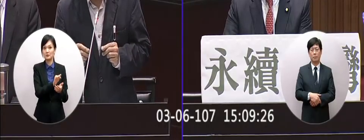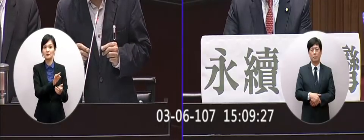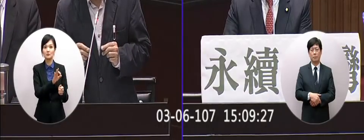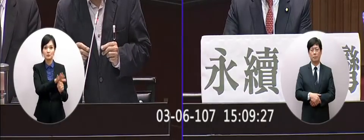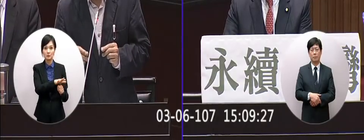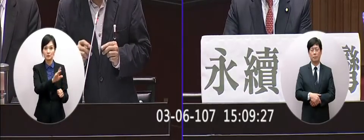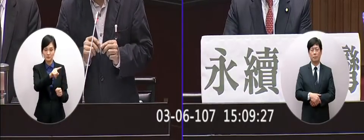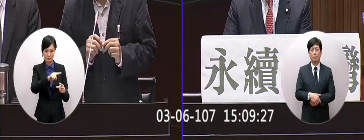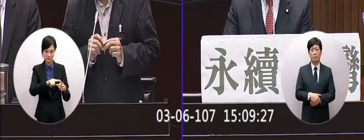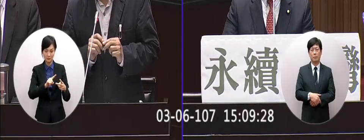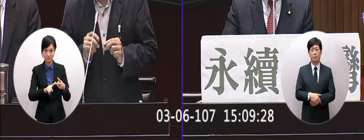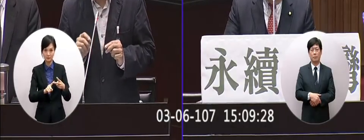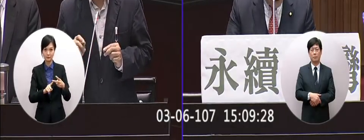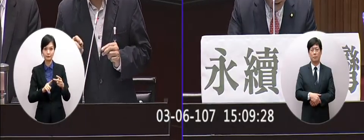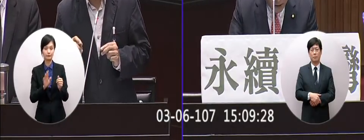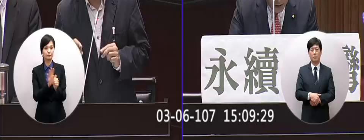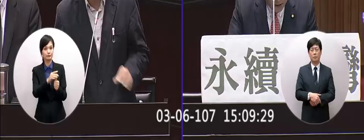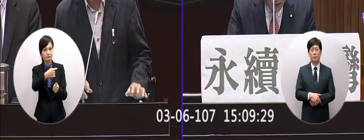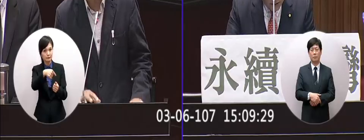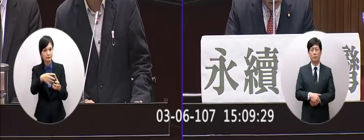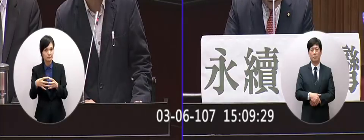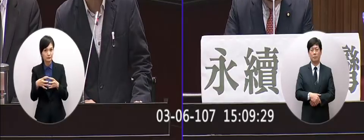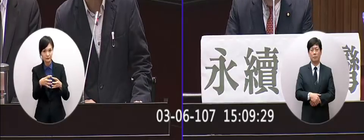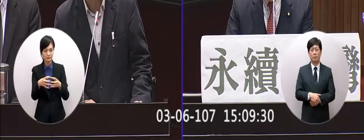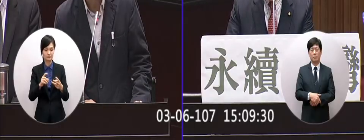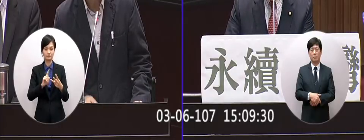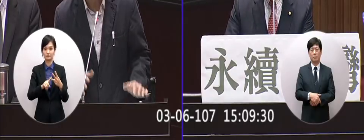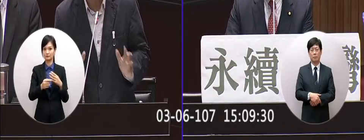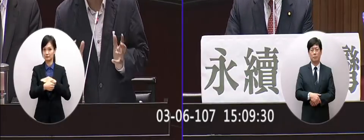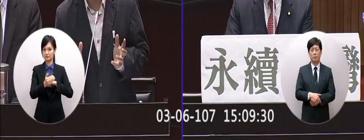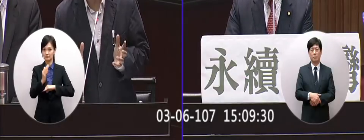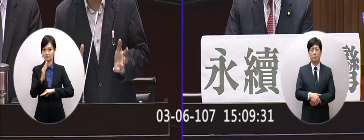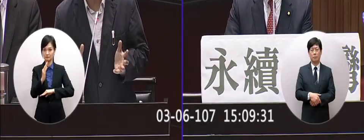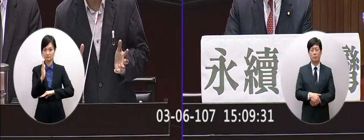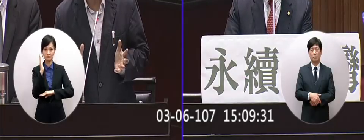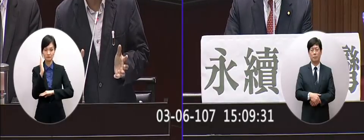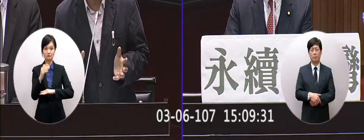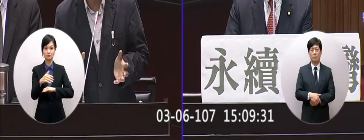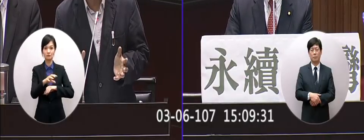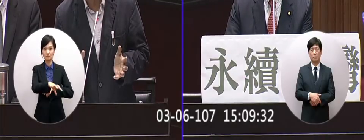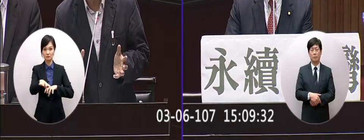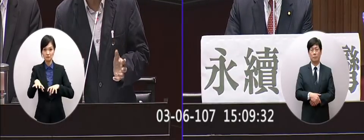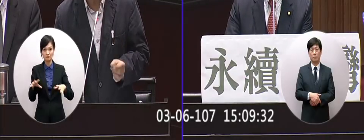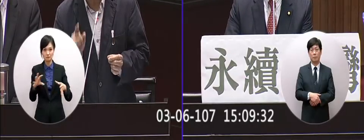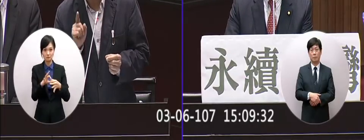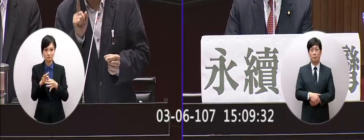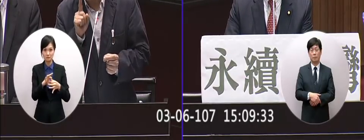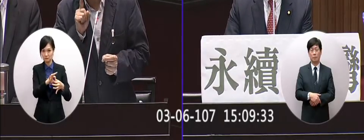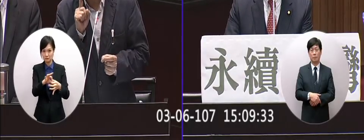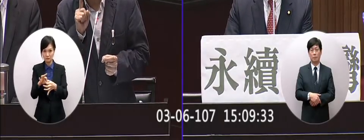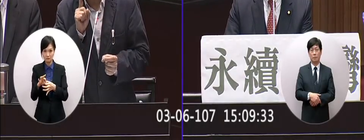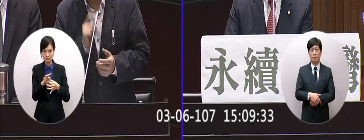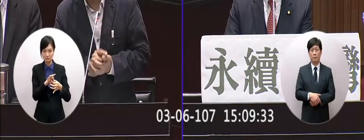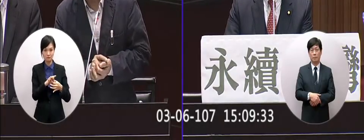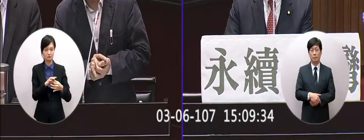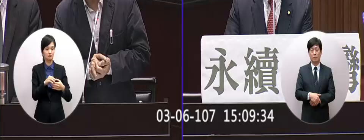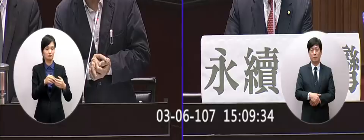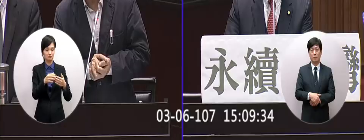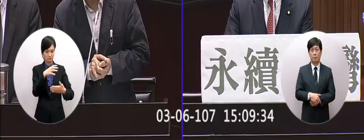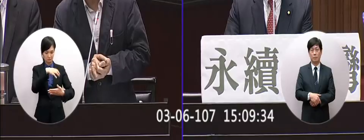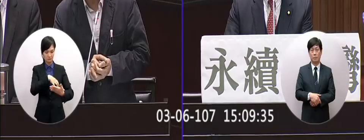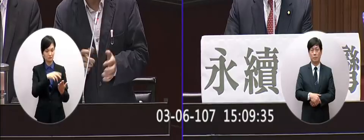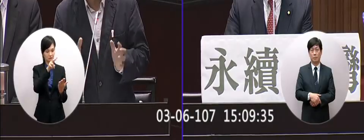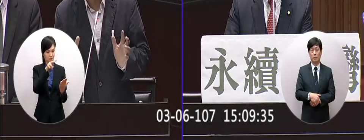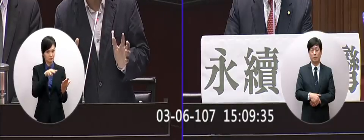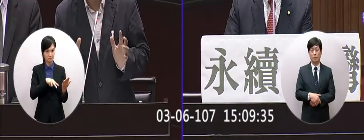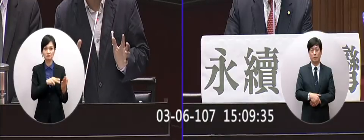导团，包括我们跟县市之间的联席汇报。所以我要跟委员说的是，现在光看一个数字，那